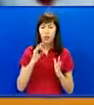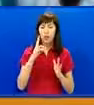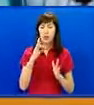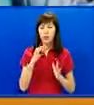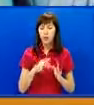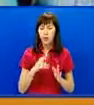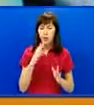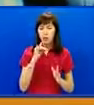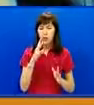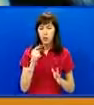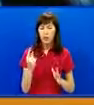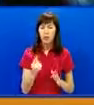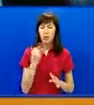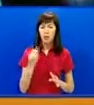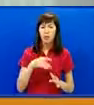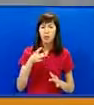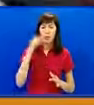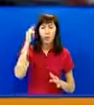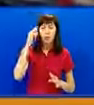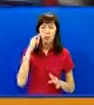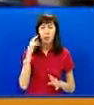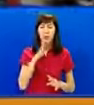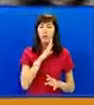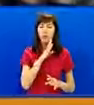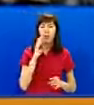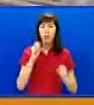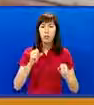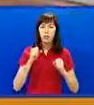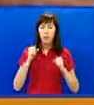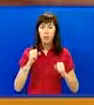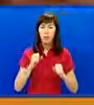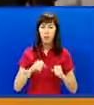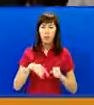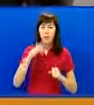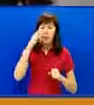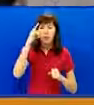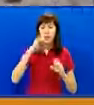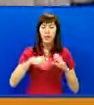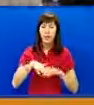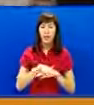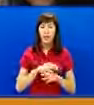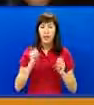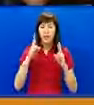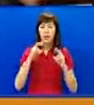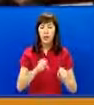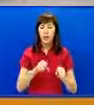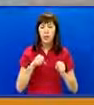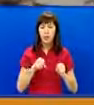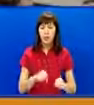рекордов Гиннес как первая в истории Республики Казахстан женщина-спортсменка, ставшая чемпионкой мира по профессиональному